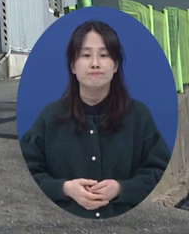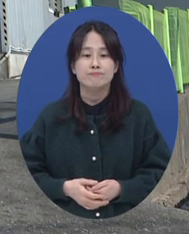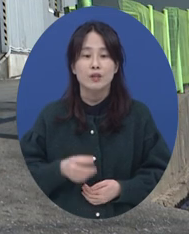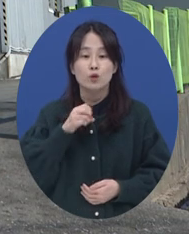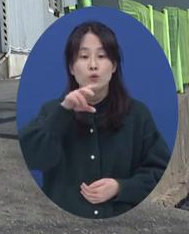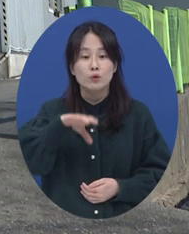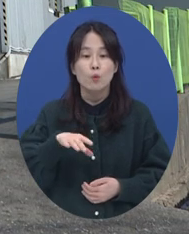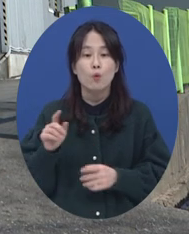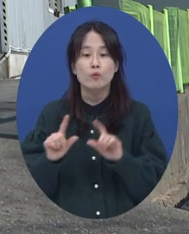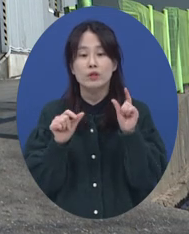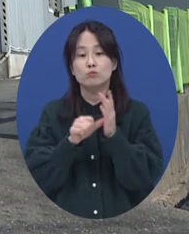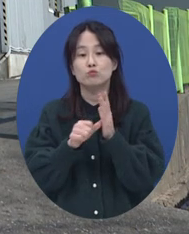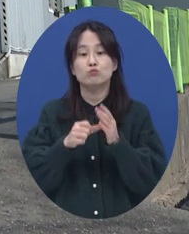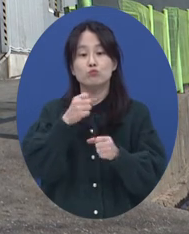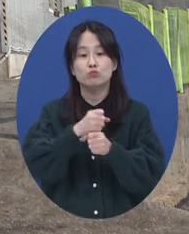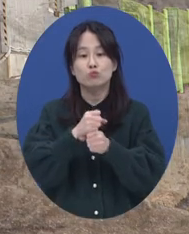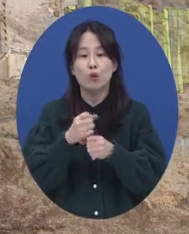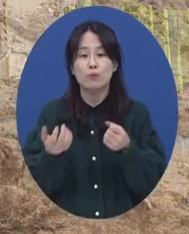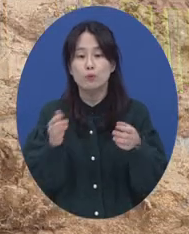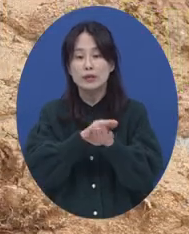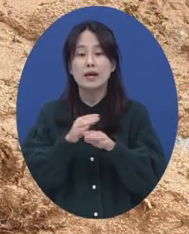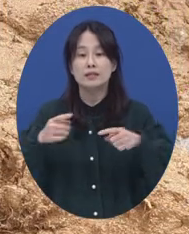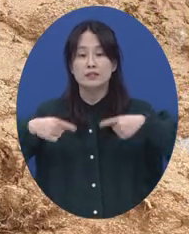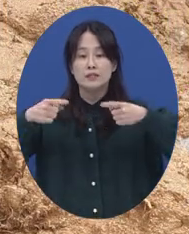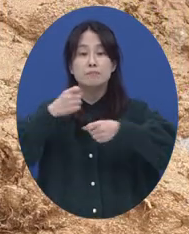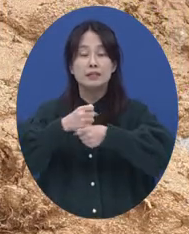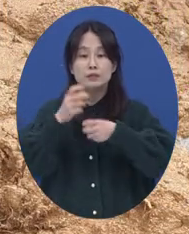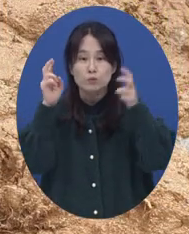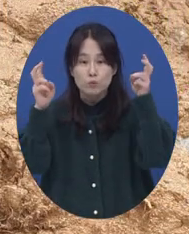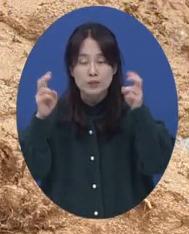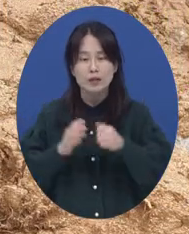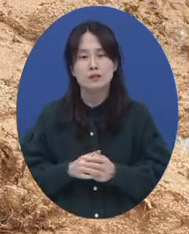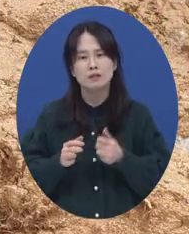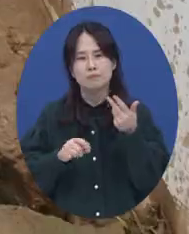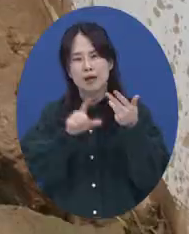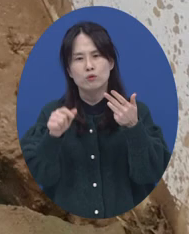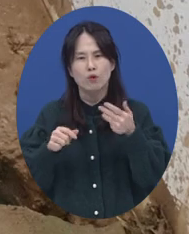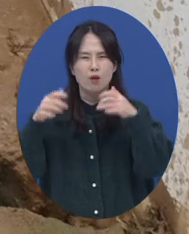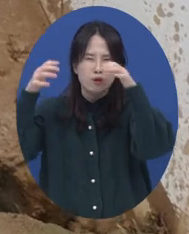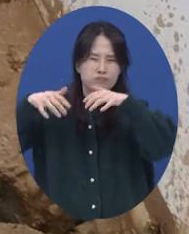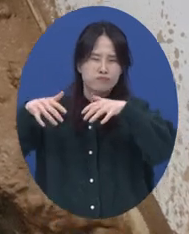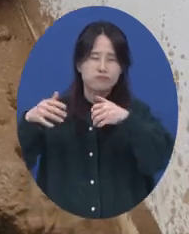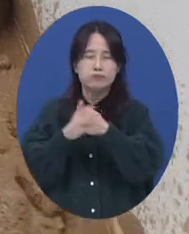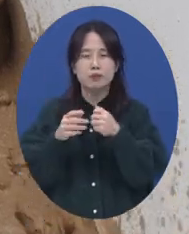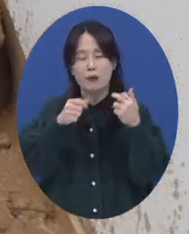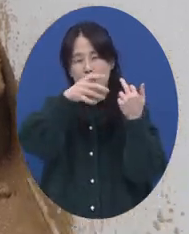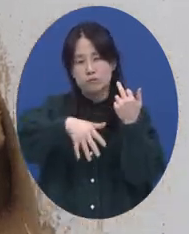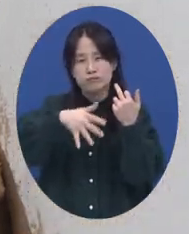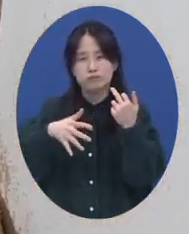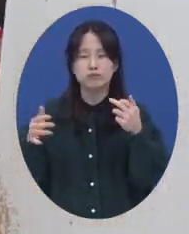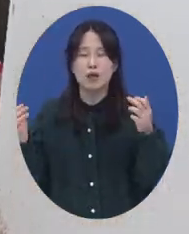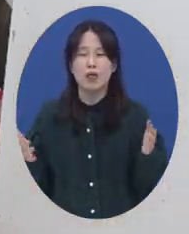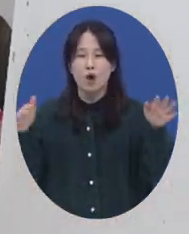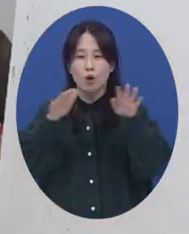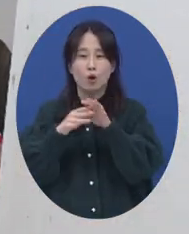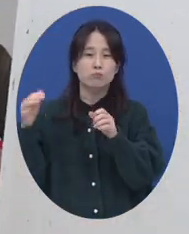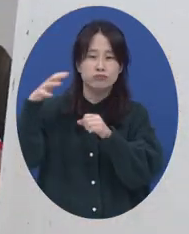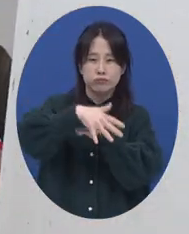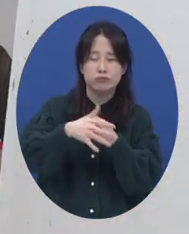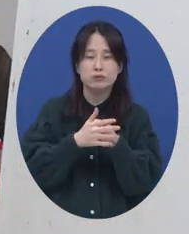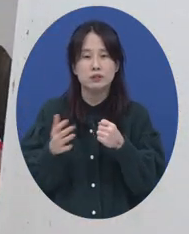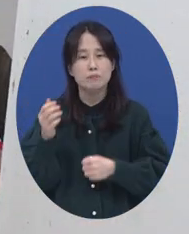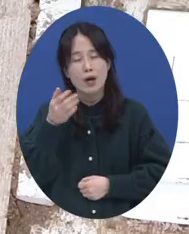용인의 한 생활용품 포장재 제조 업체 지난 8월 폭우로 인한 산사태가 건물을 덮치는 바람에 직원식당